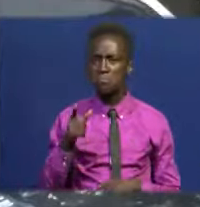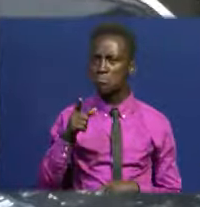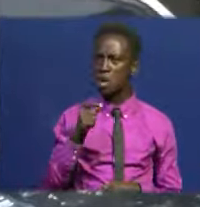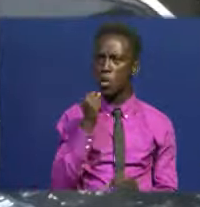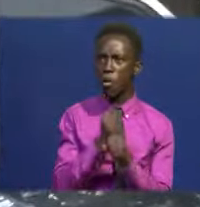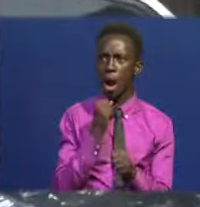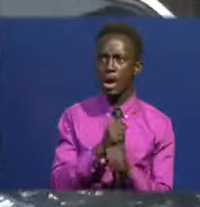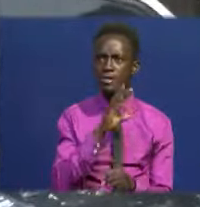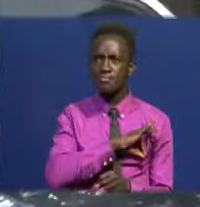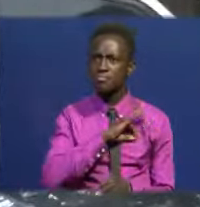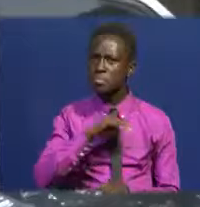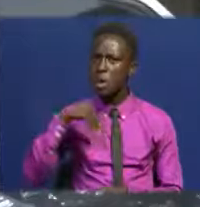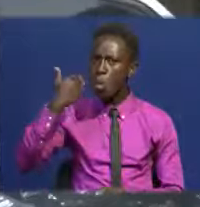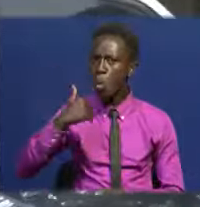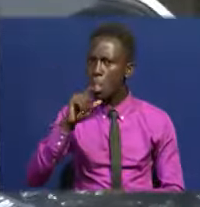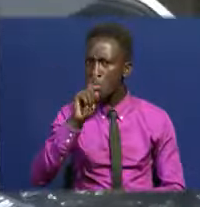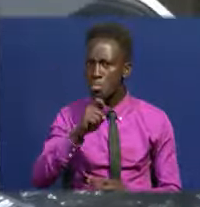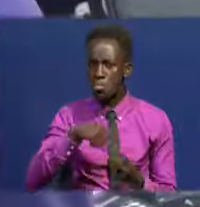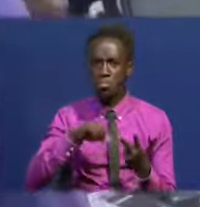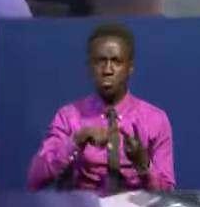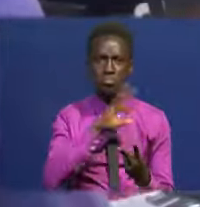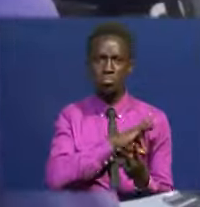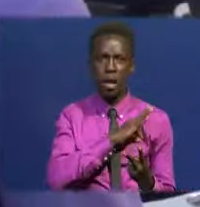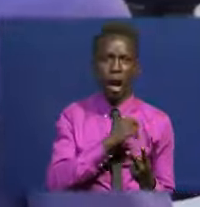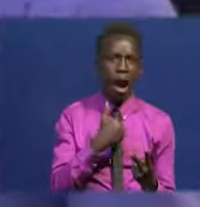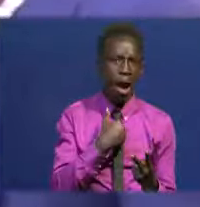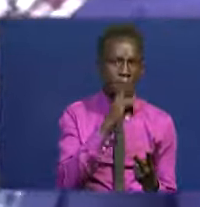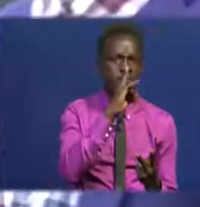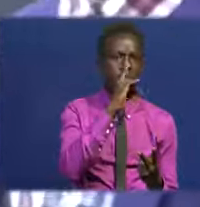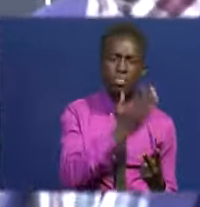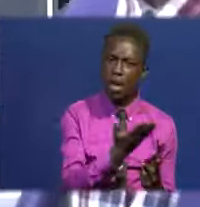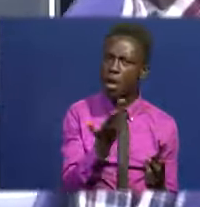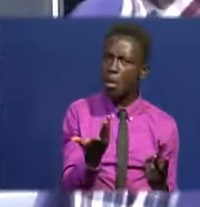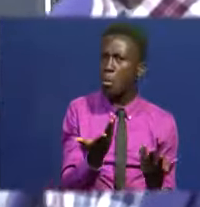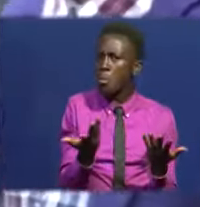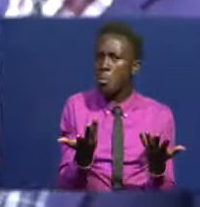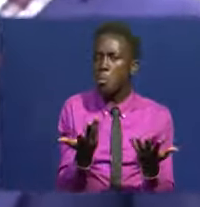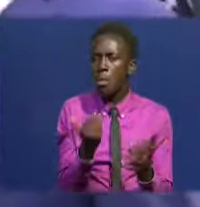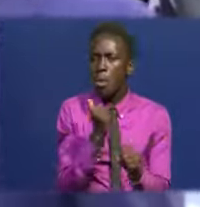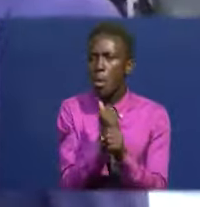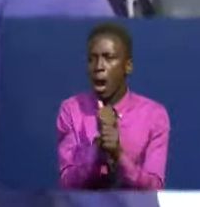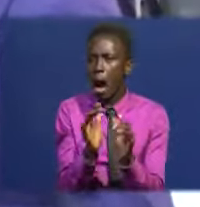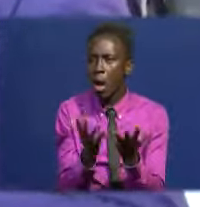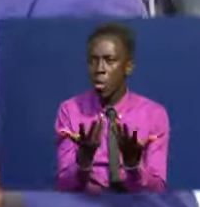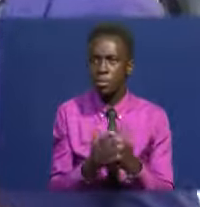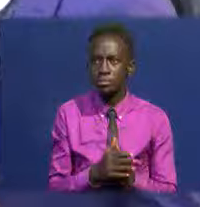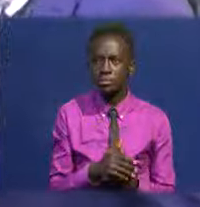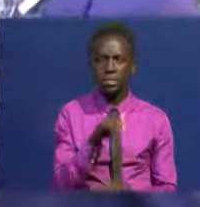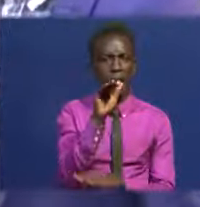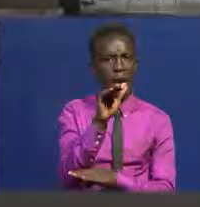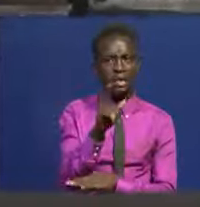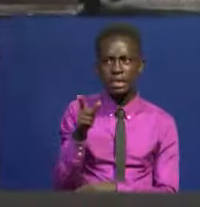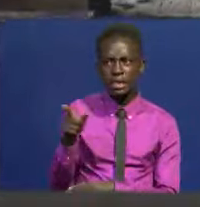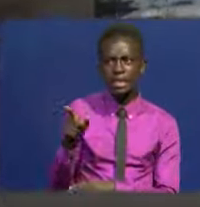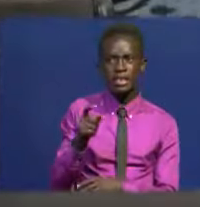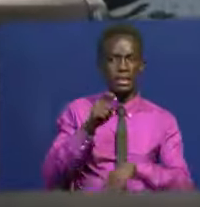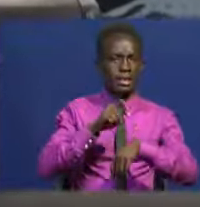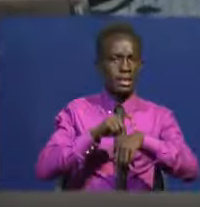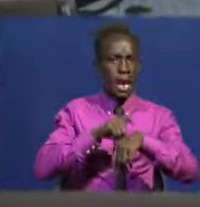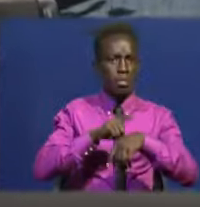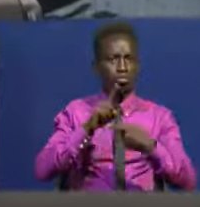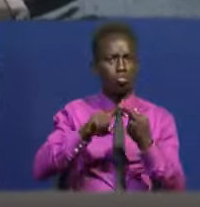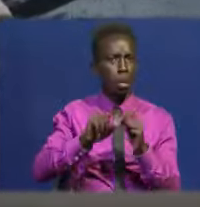kwa kila siku na ina mapato na kazi imekuwaje. Hebu tueleze kwanza hii Jam Sport time to shine inamaanisha nini? Kabla